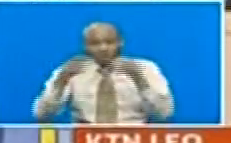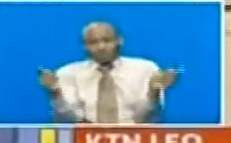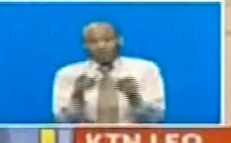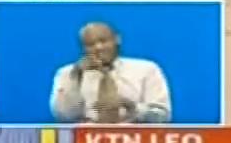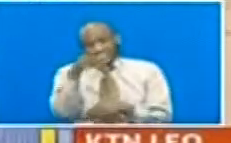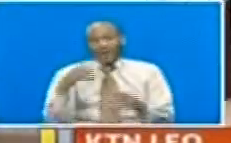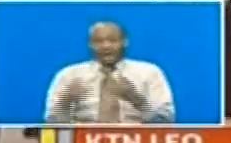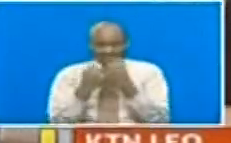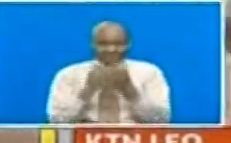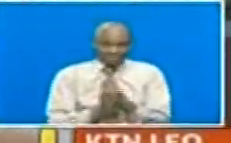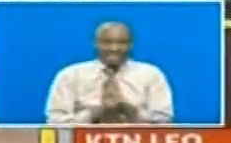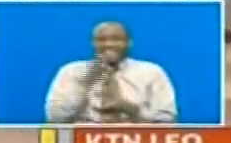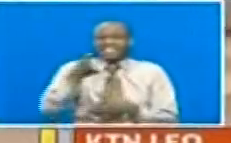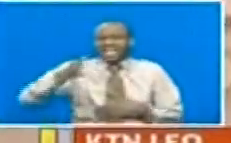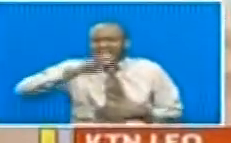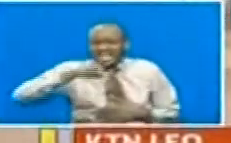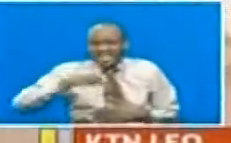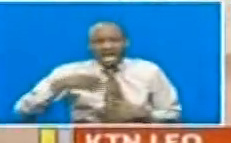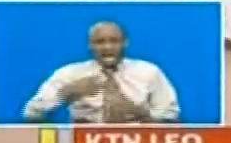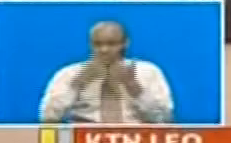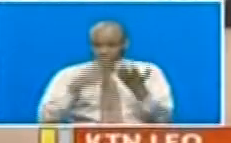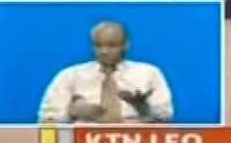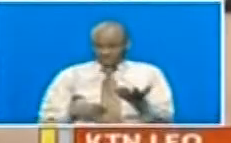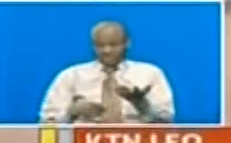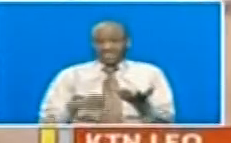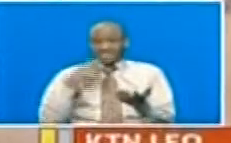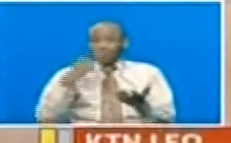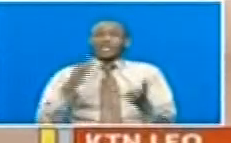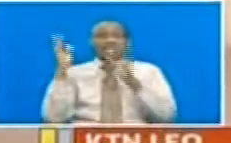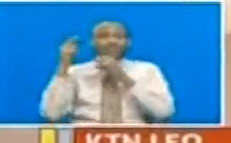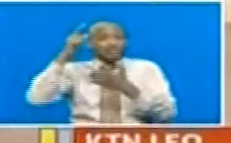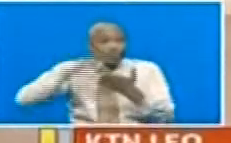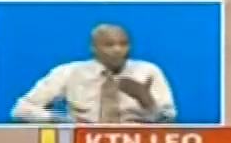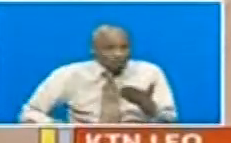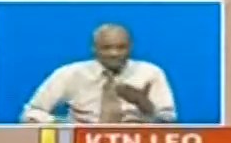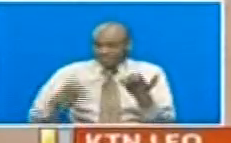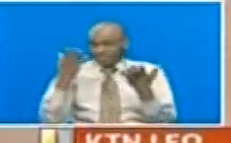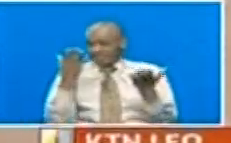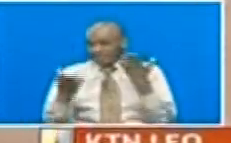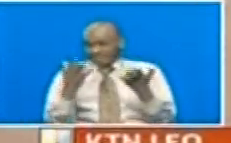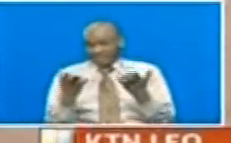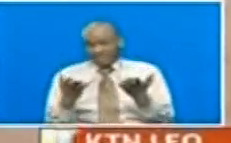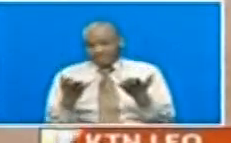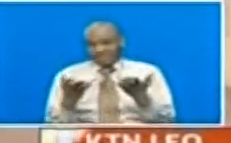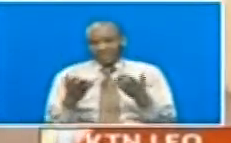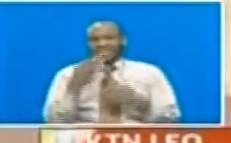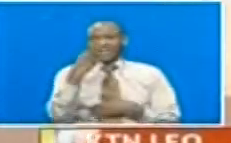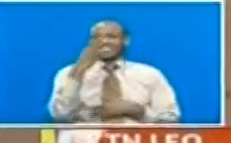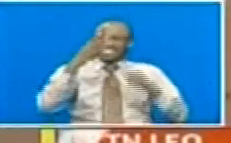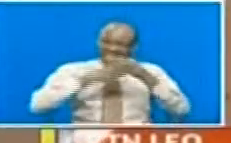Kati. Ni eneo bunge ambao tumeelezewa na afisa msimamizi kuwa tutarajia wapiga kura takriban